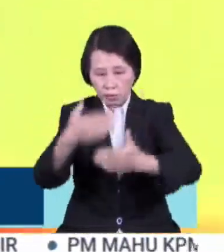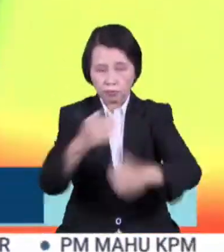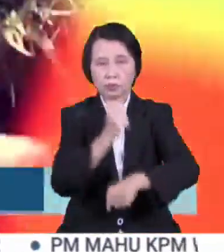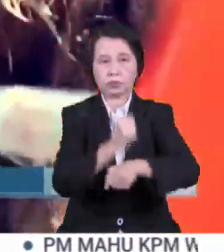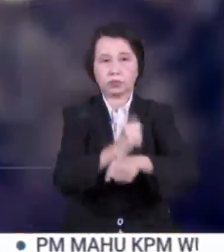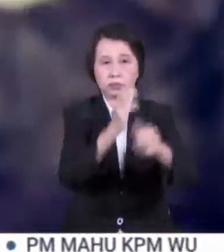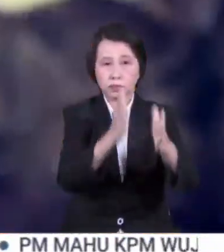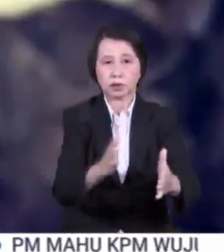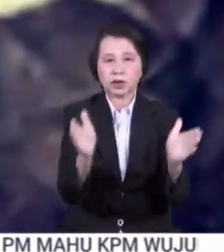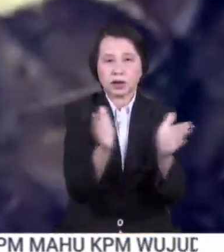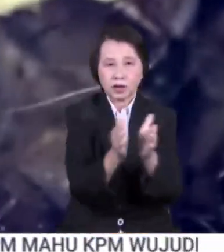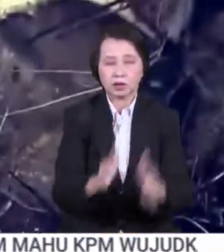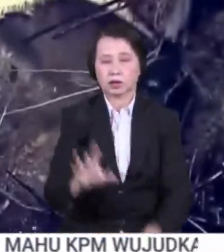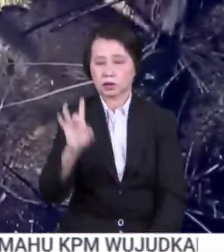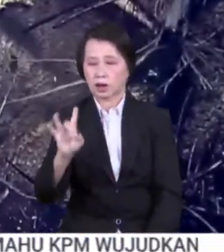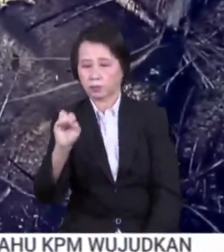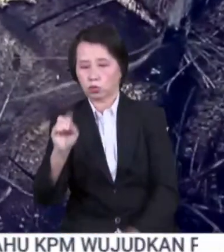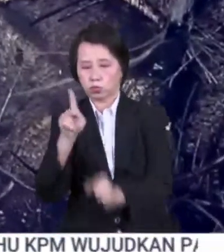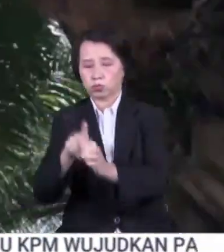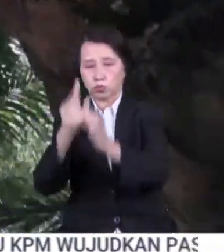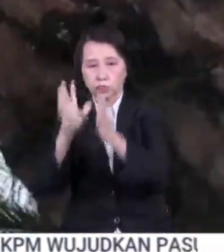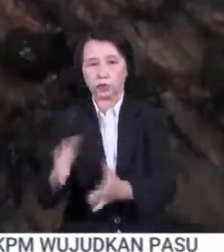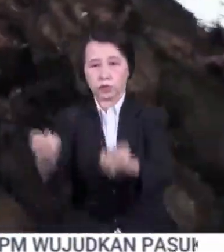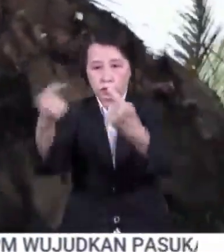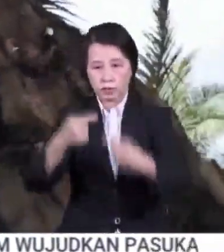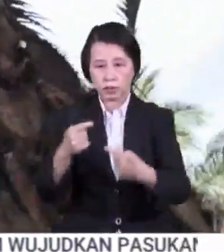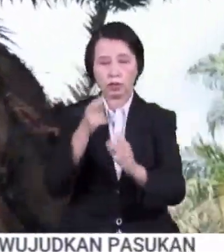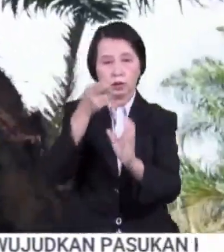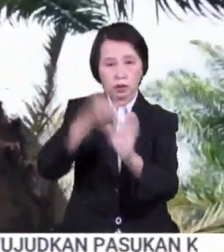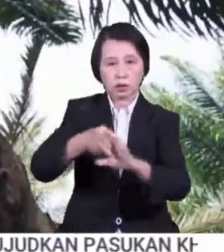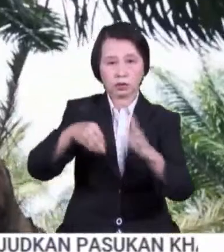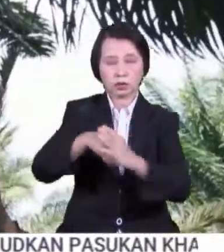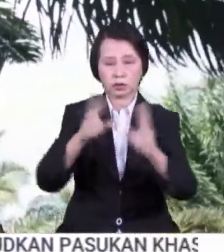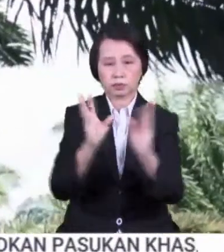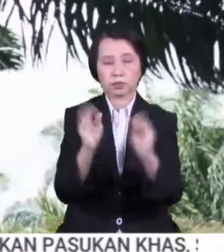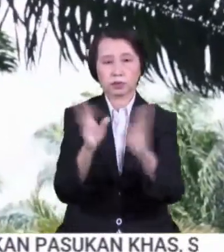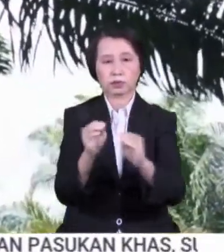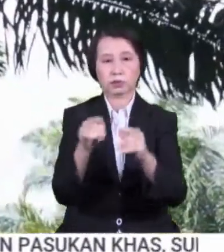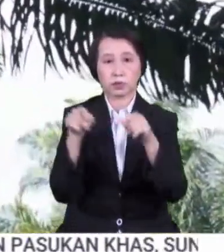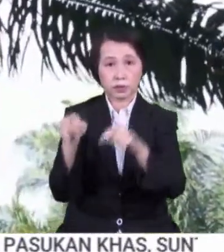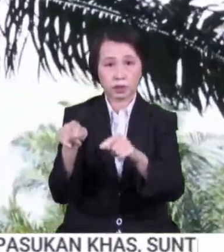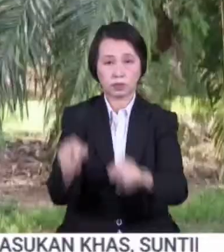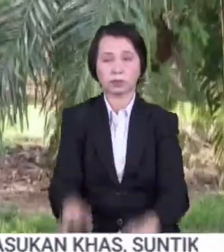kecil. Seramai 80 peserta hadir mengambil bahagian dalam mesyuarat kali ini.